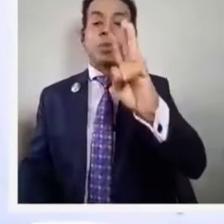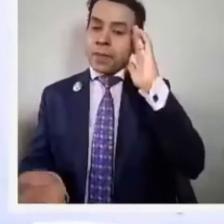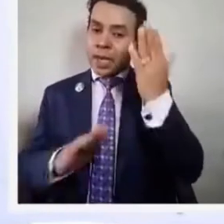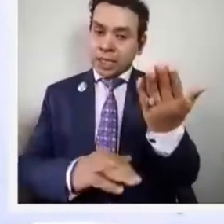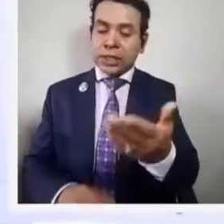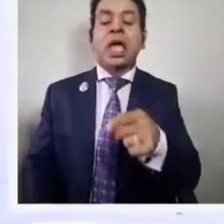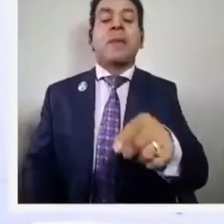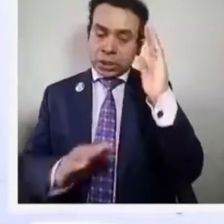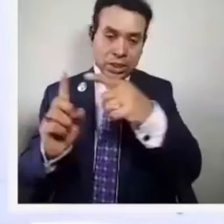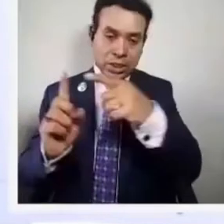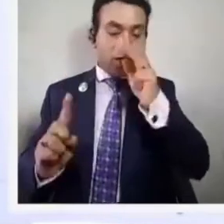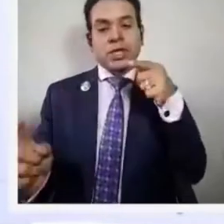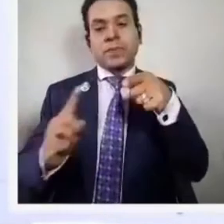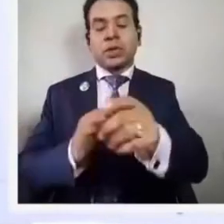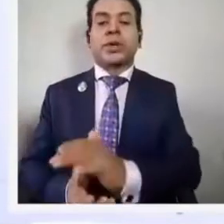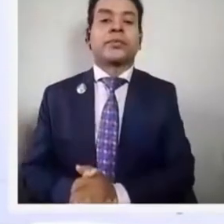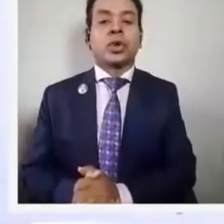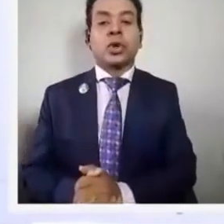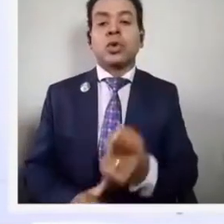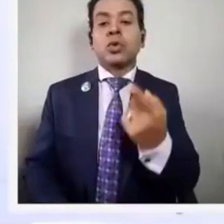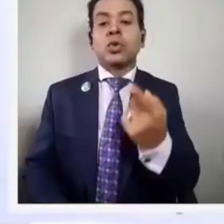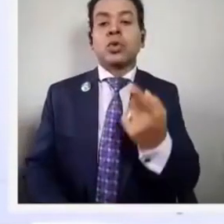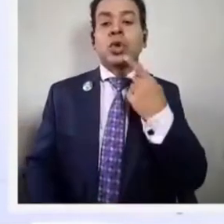1,805 জন। এখন পর্যন্ত সুস্থ হয়েছে